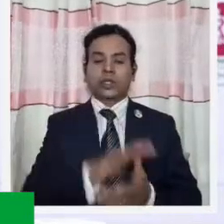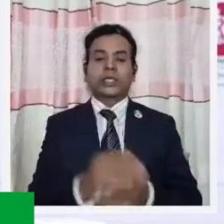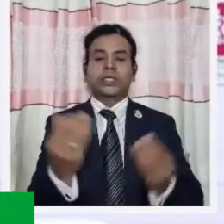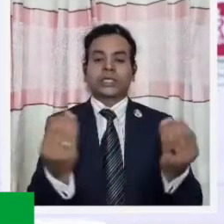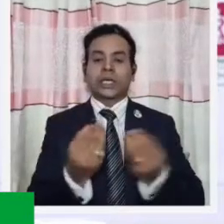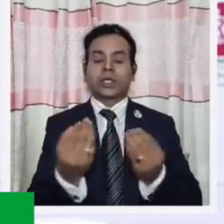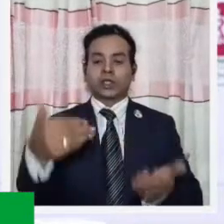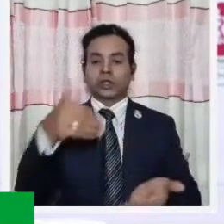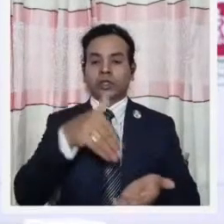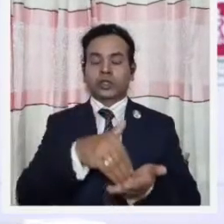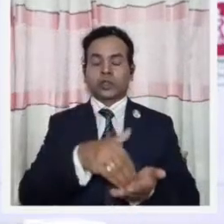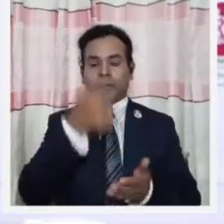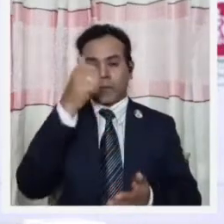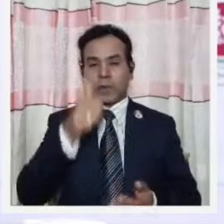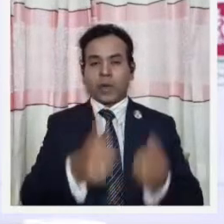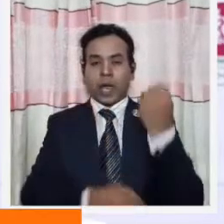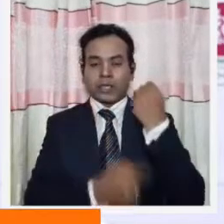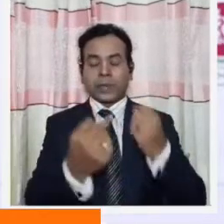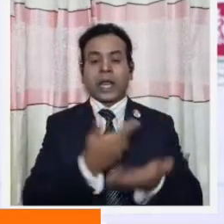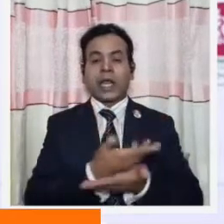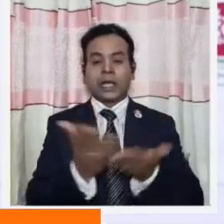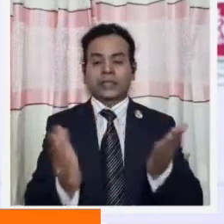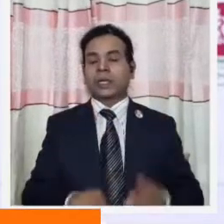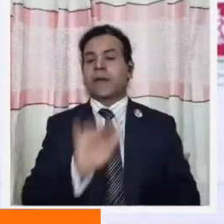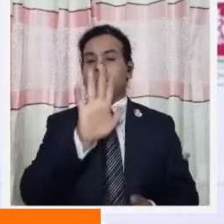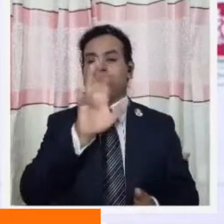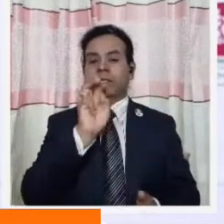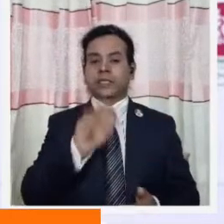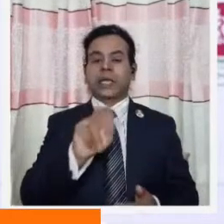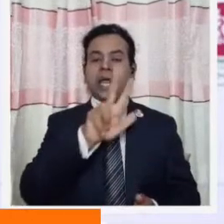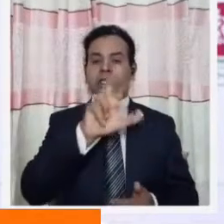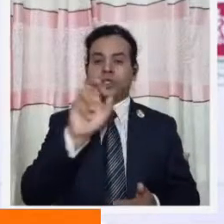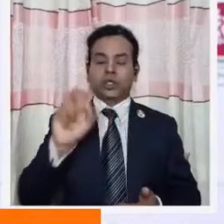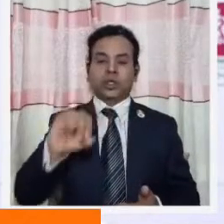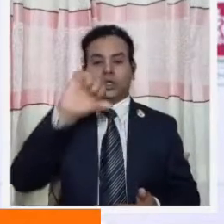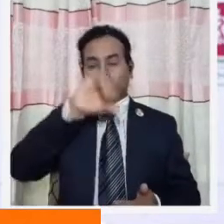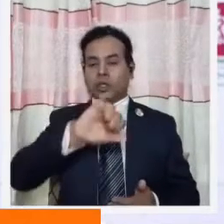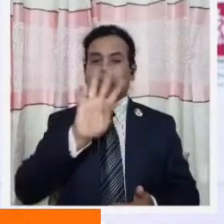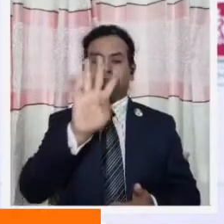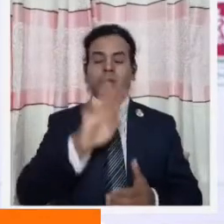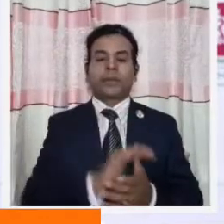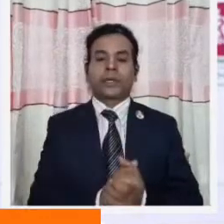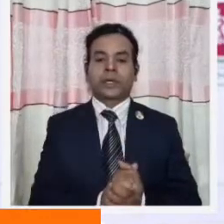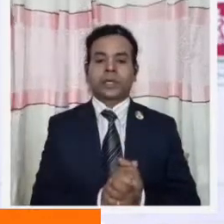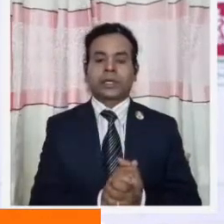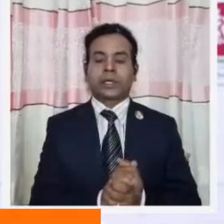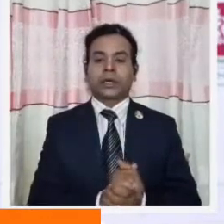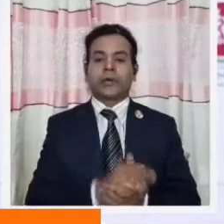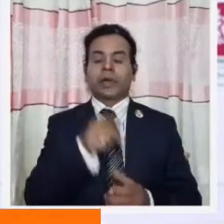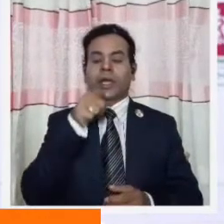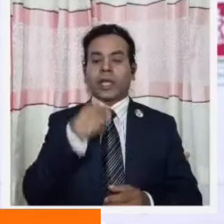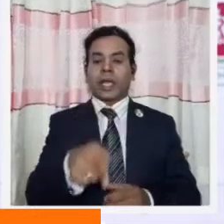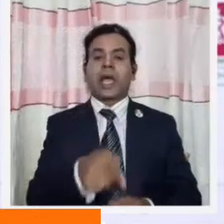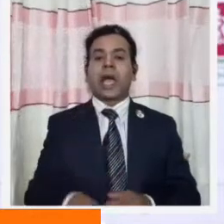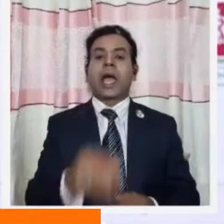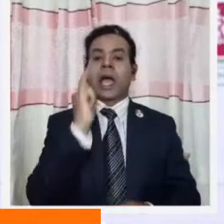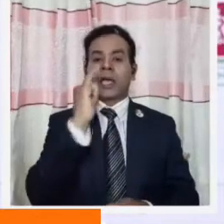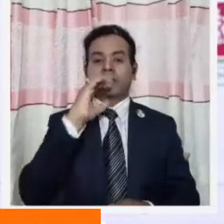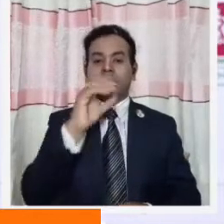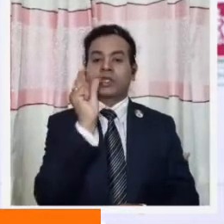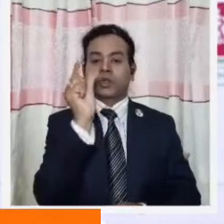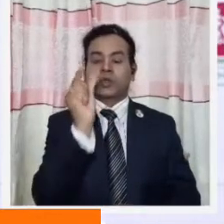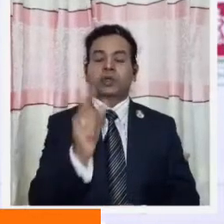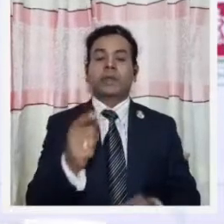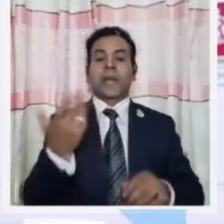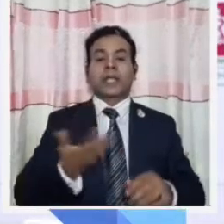সারা দেশের অন্যান্য হাসপাতালে সাধারণ শয্যায় রোগী ভর্তি আছে ১,৮০৮ জন এবং সাধারণ শয্যা সারা দেশের অন্যান্য হাসপাতালে খালি